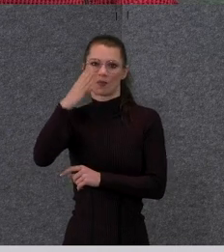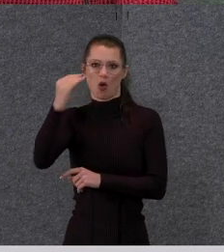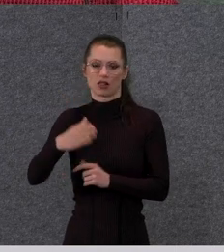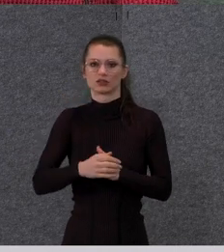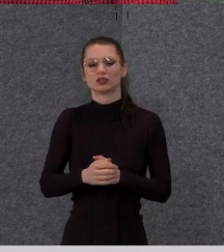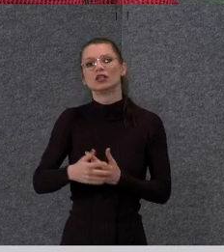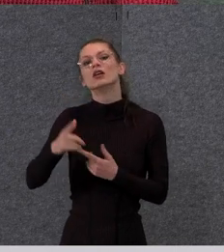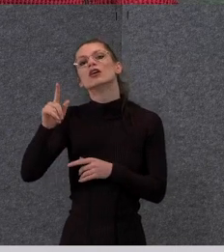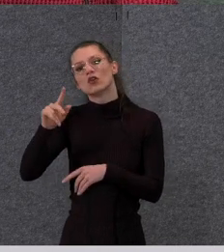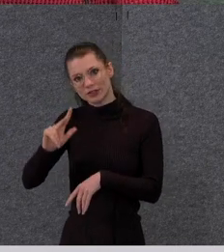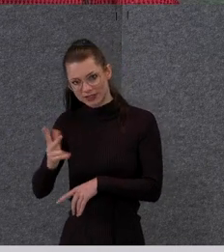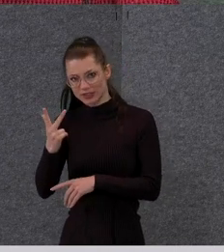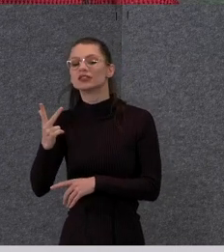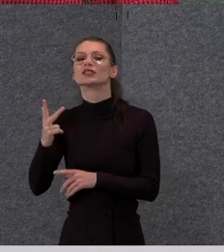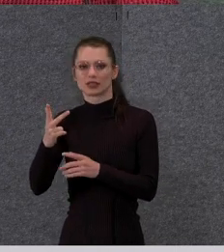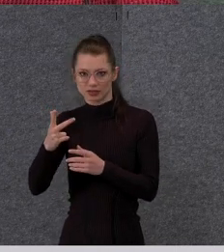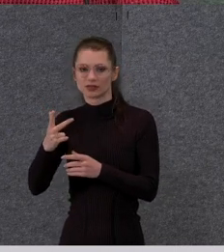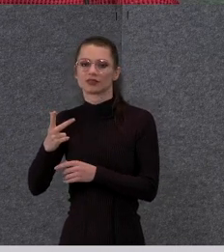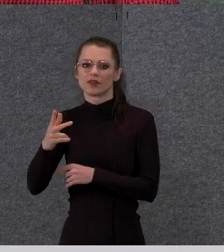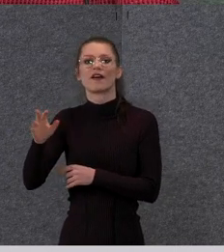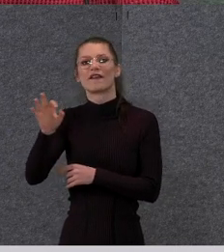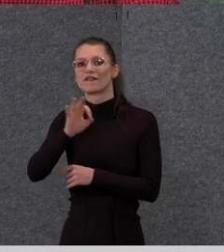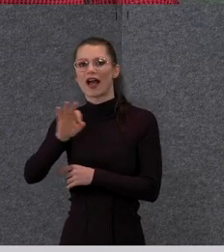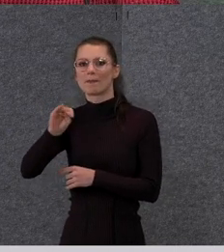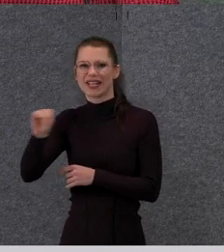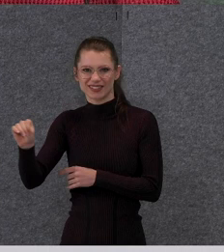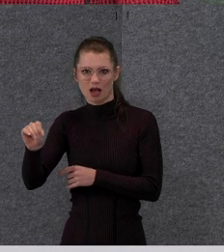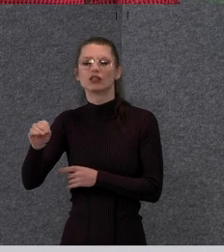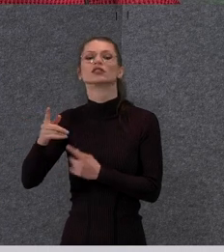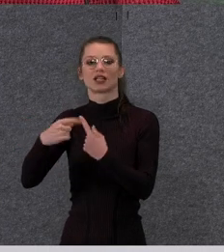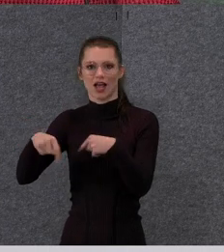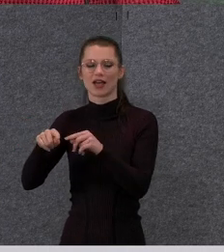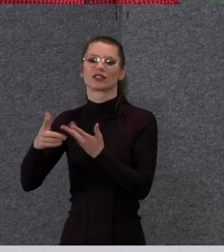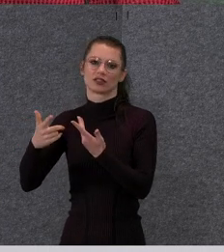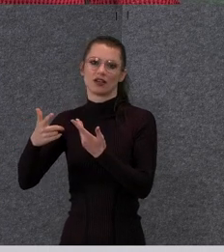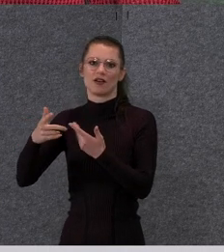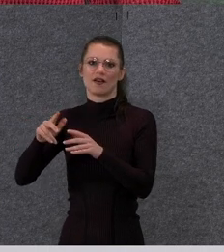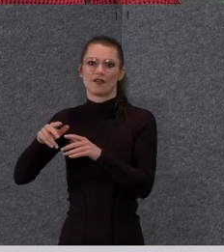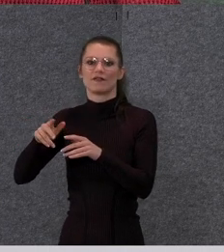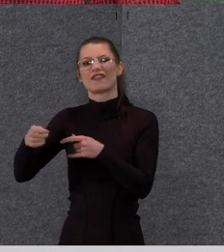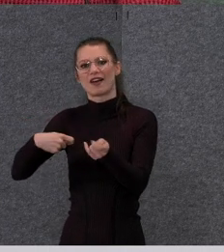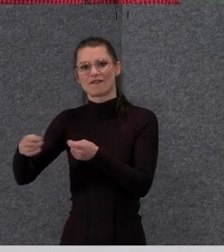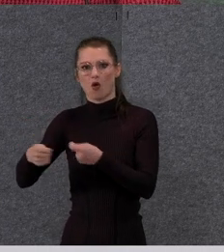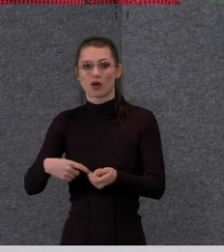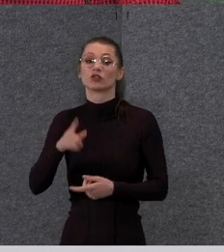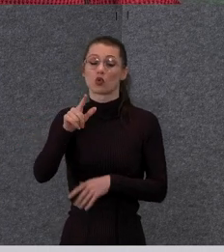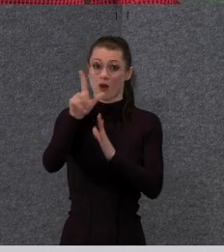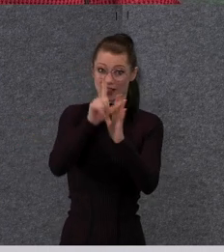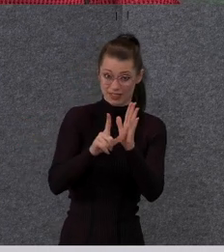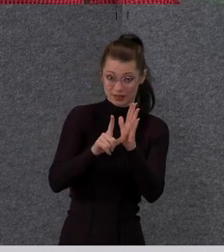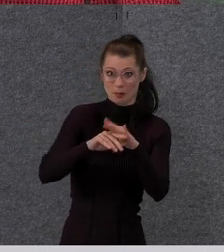dem Kreisverband Frankfurt. Ich möchte auch hier wieder die Frage an euch stellen, gibt es weitere Kandidaturen für den Listenplatz